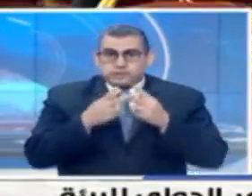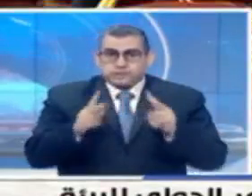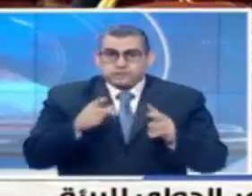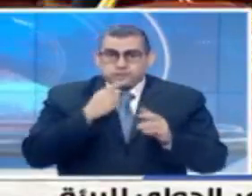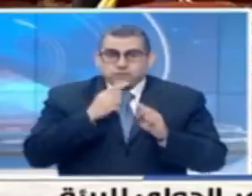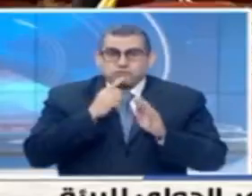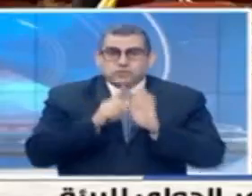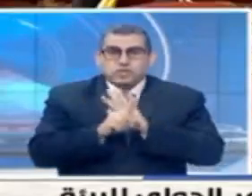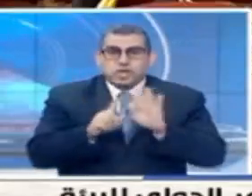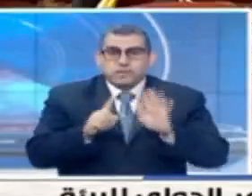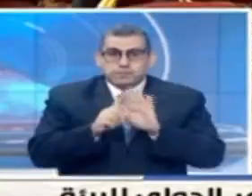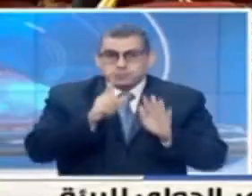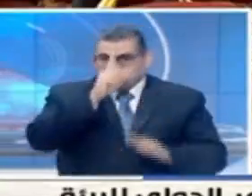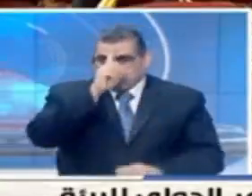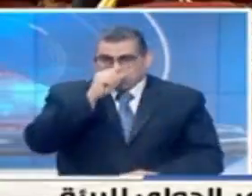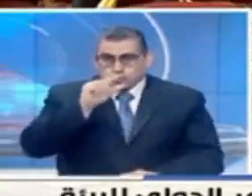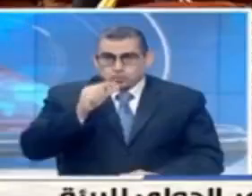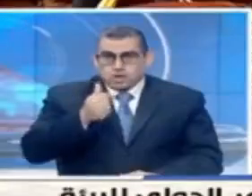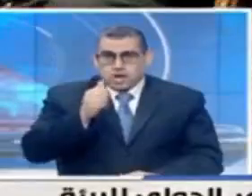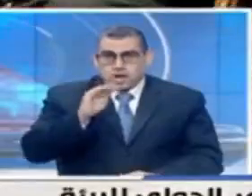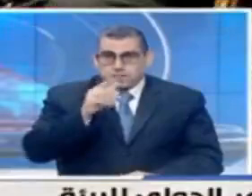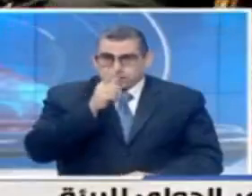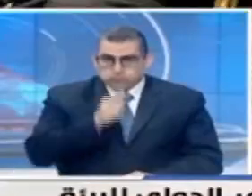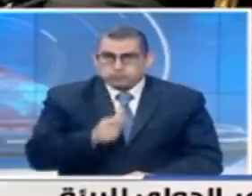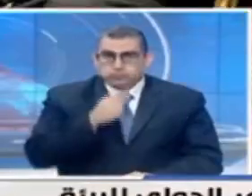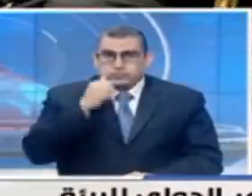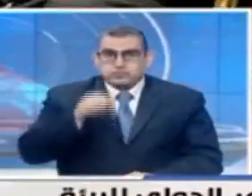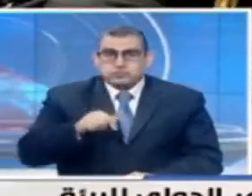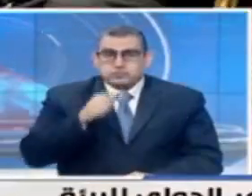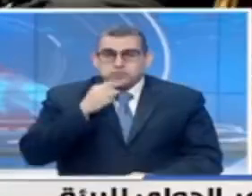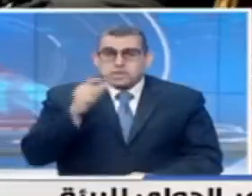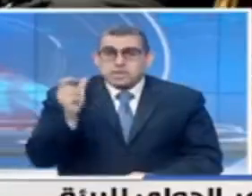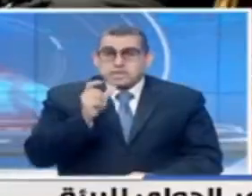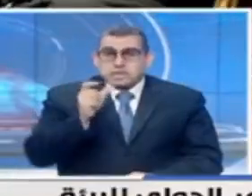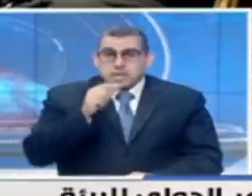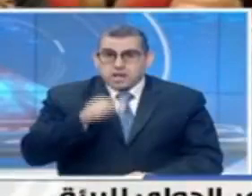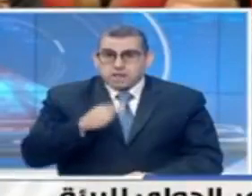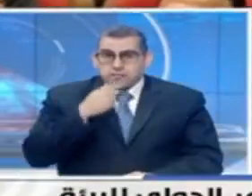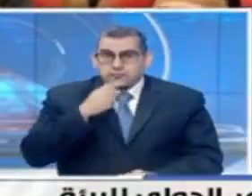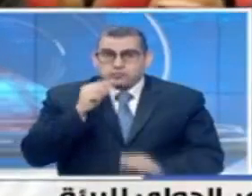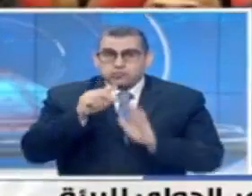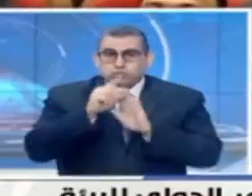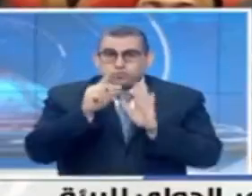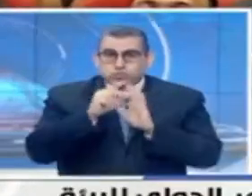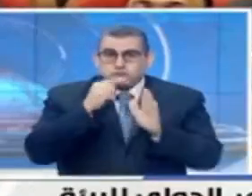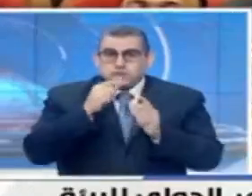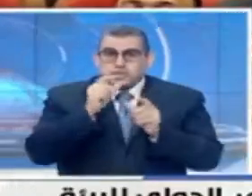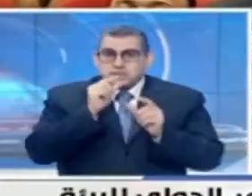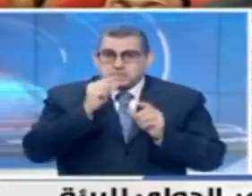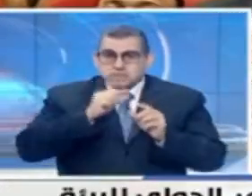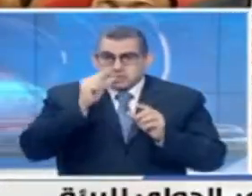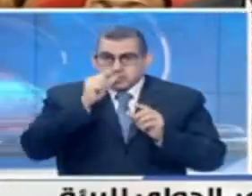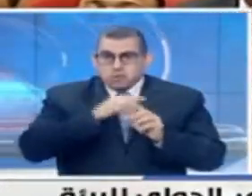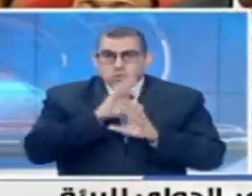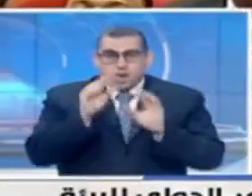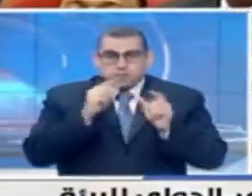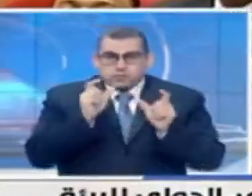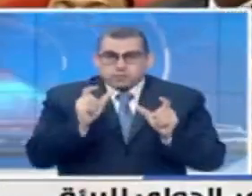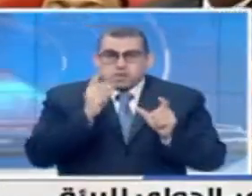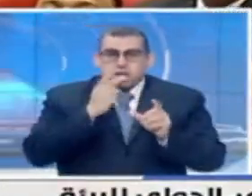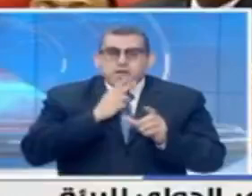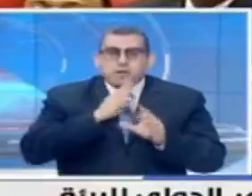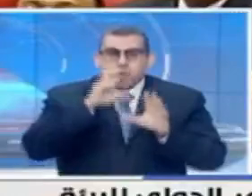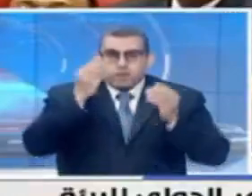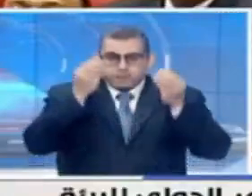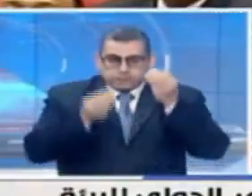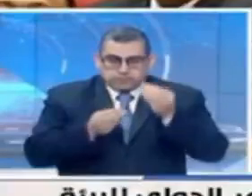الافتتاحية شدد فضيلة الإمام الأكبر الدكتور أحمد الطيب شيخ الأزهر الشريف أن الإسلام ونصوصه الكريمة تؤكد ضرورة الحفاظ على البيئة